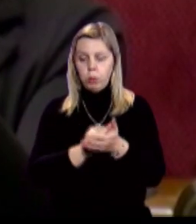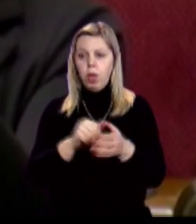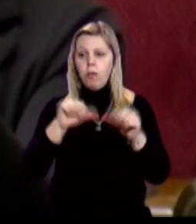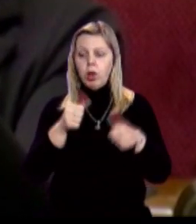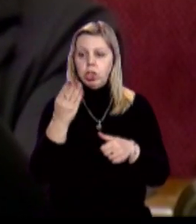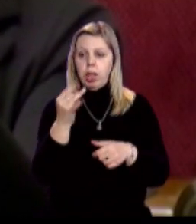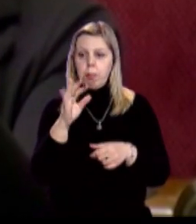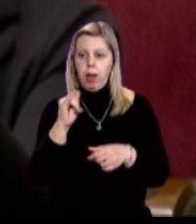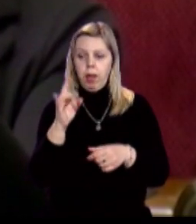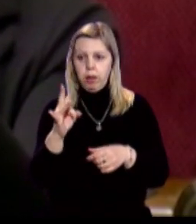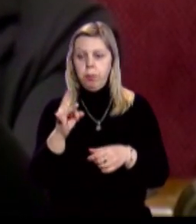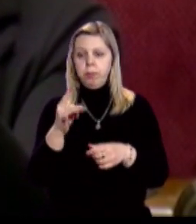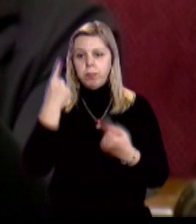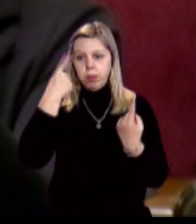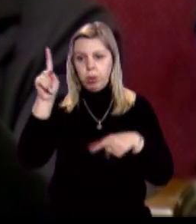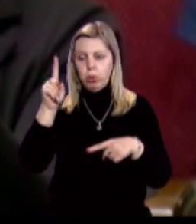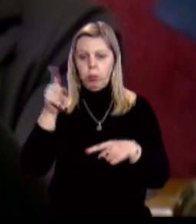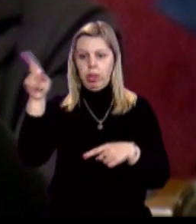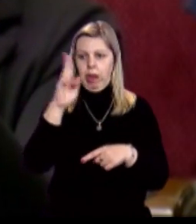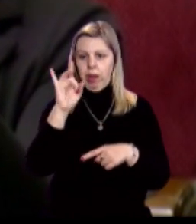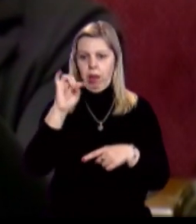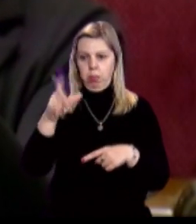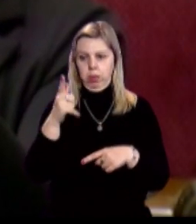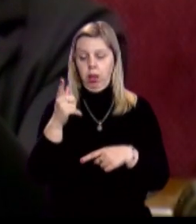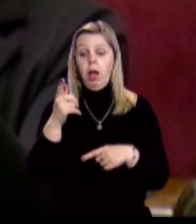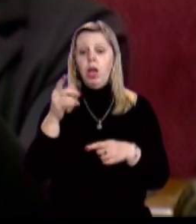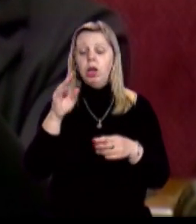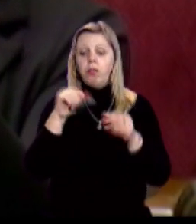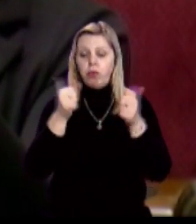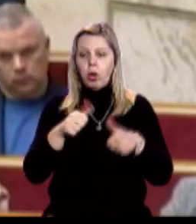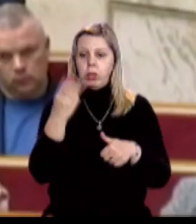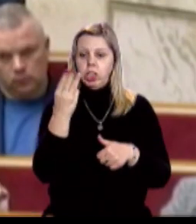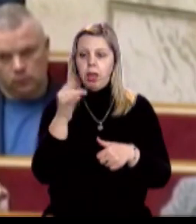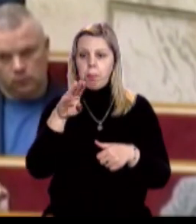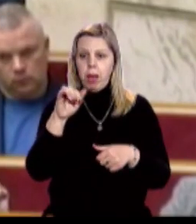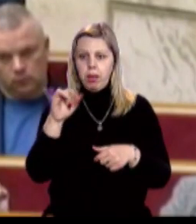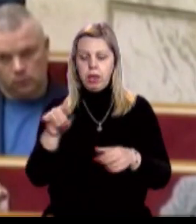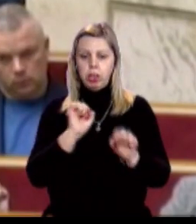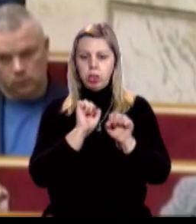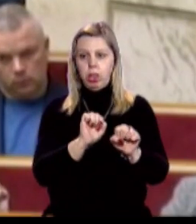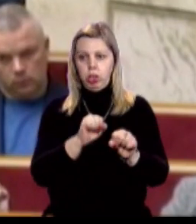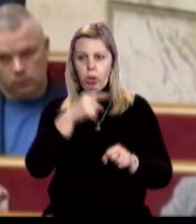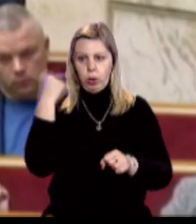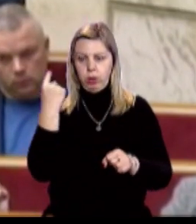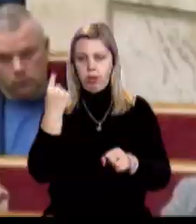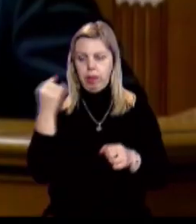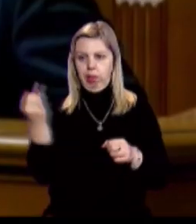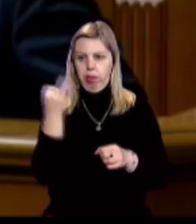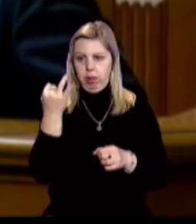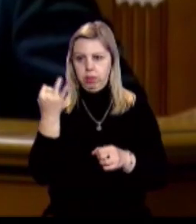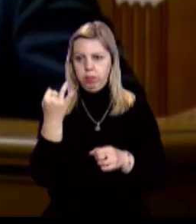Штайнмаєра придумана в Кремлі. Формула Штайнмаєра захищає російські